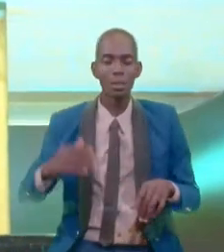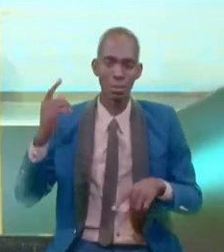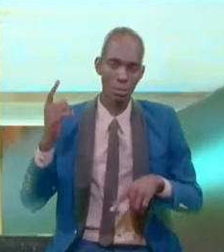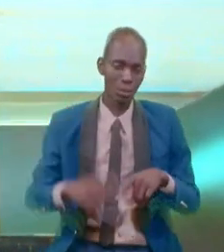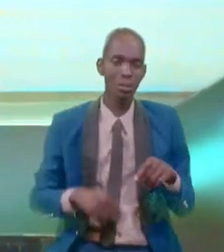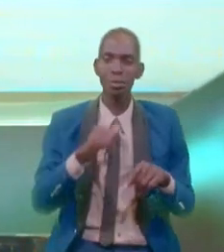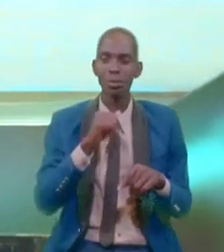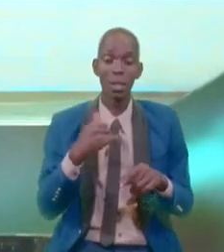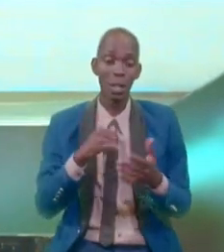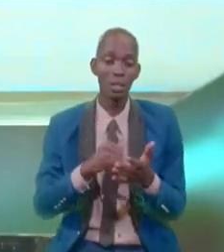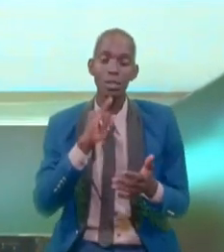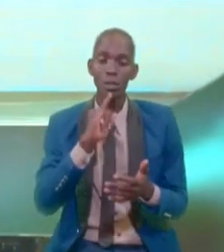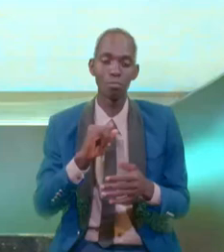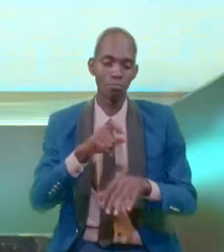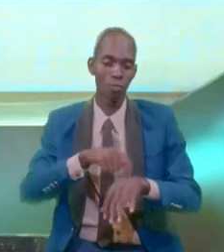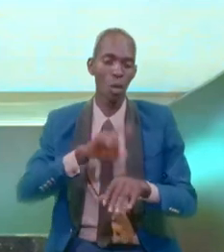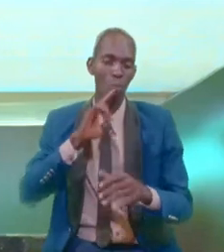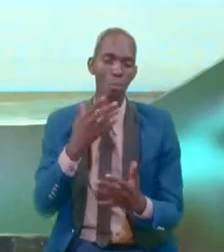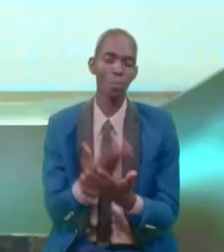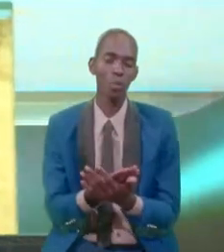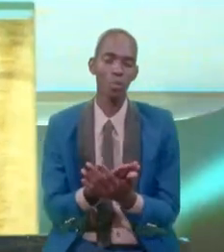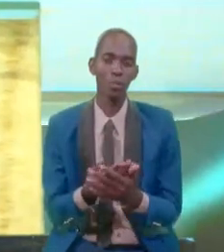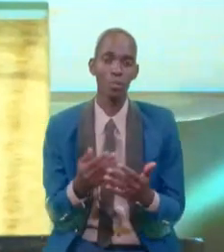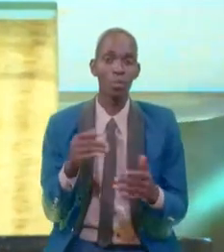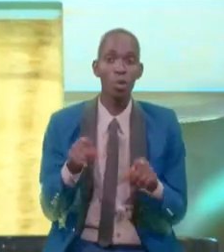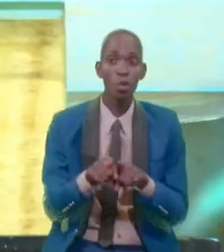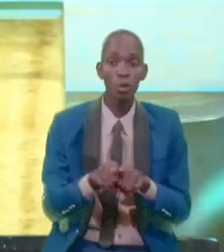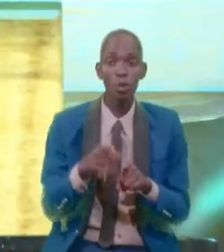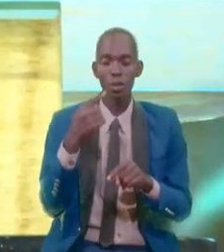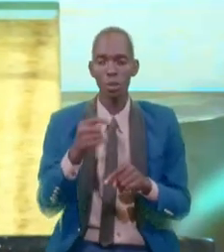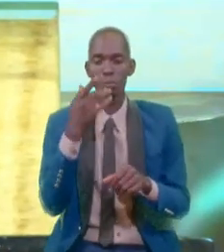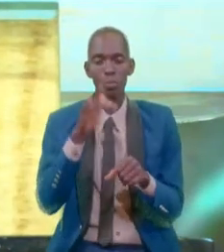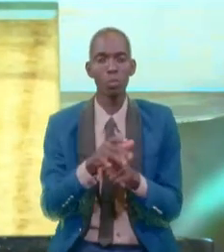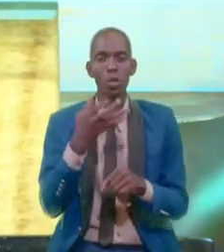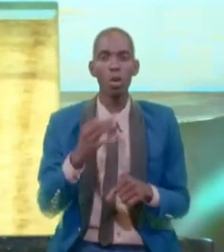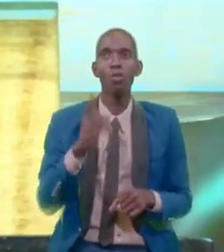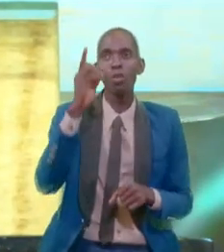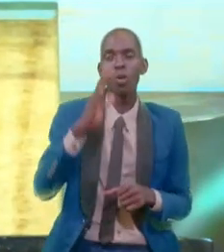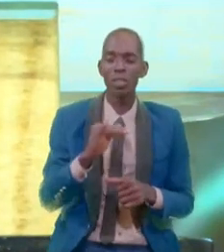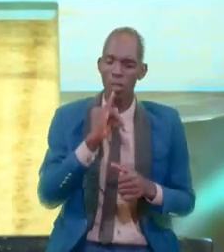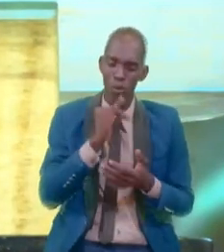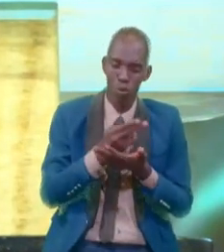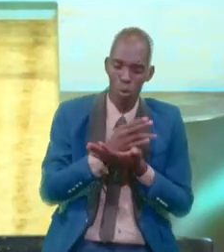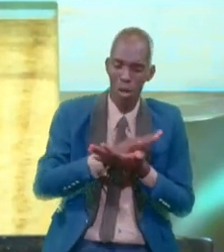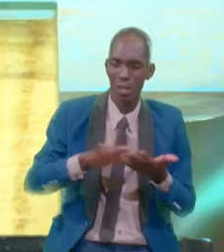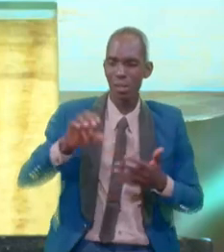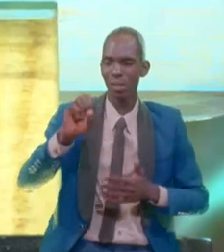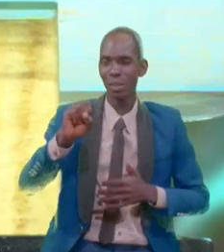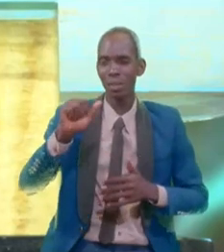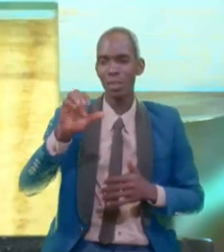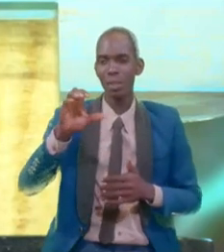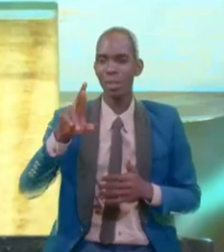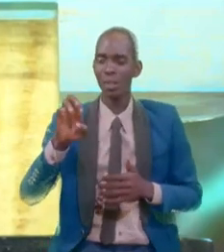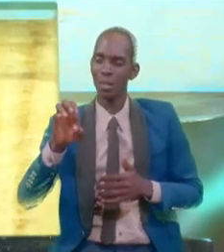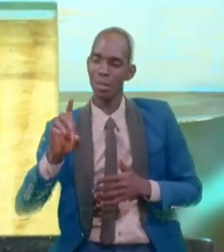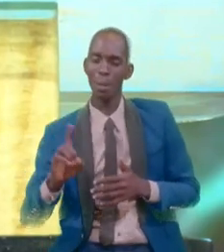temps. La promesse de Dieu est sacrée et surnaturelle. Le diable ne peut pas la toucher, c'est sacré. Les